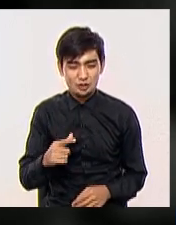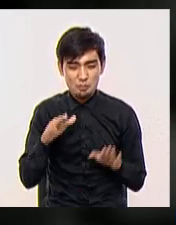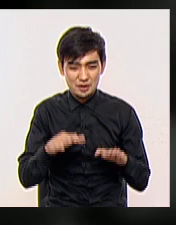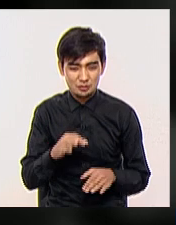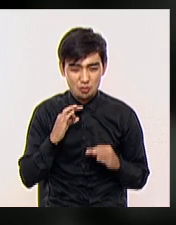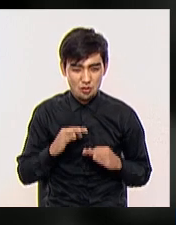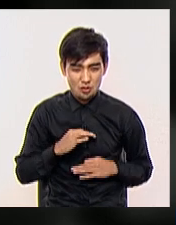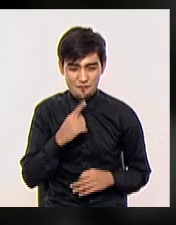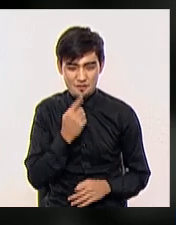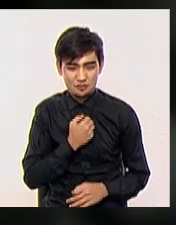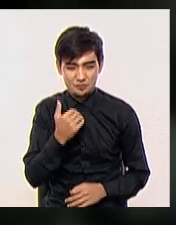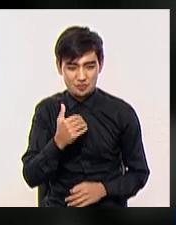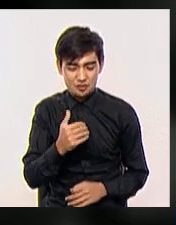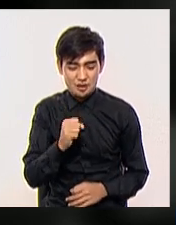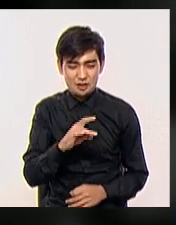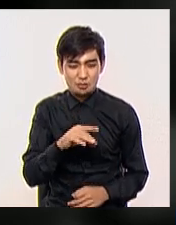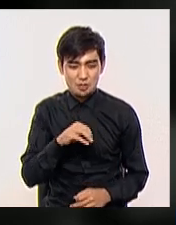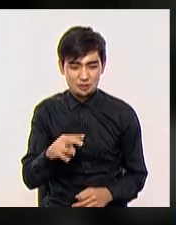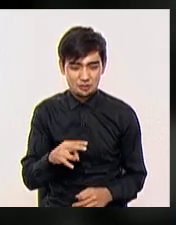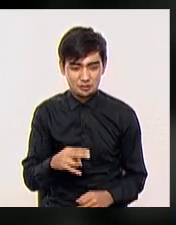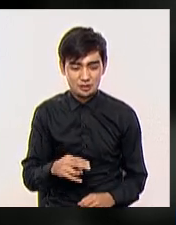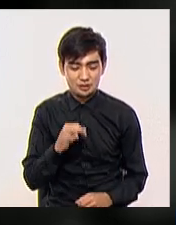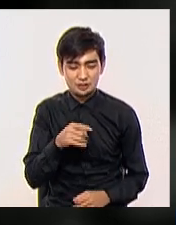прокуроры әділет полковнигі Арман Қапезов,